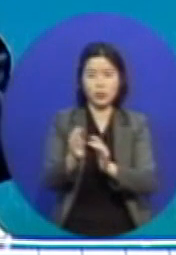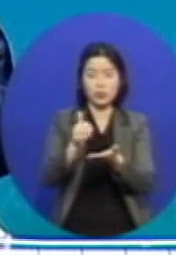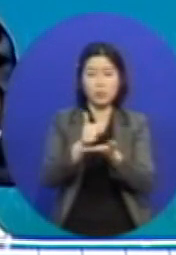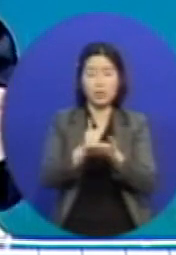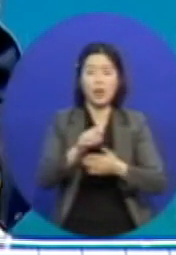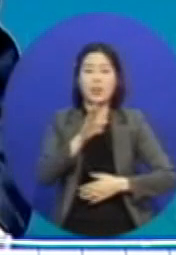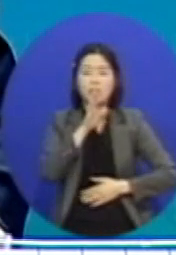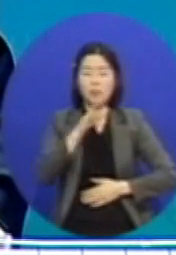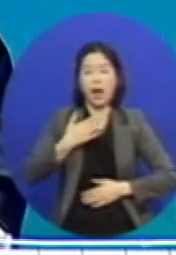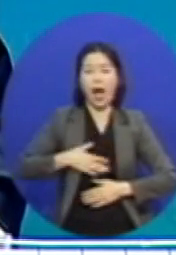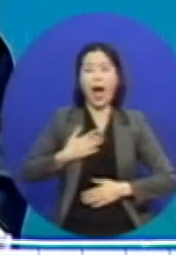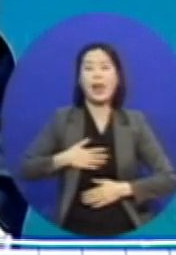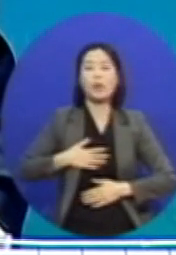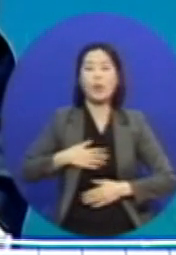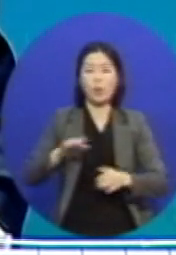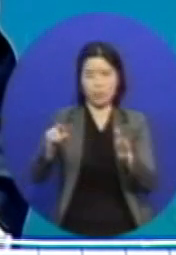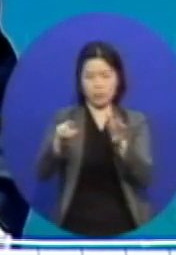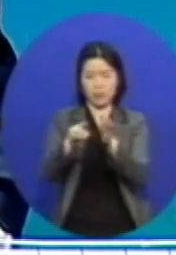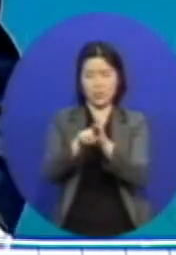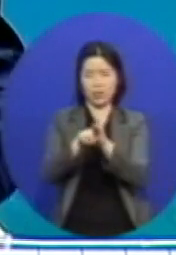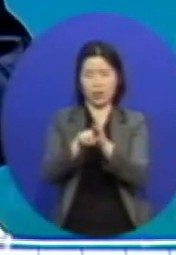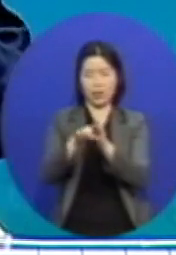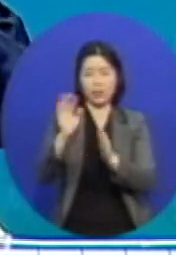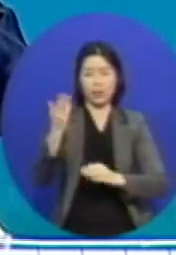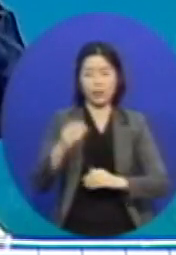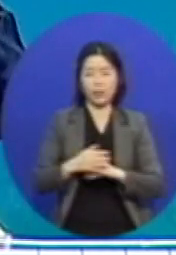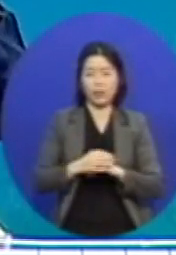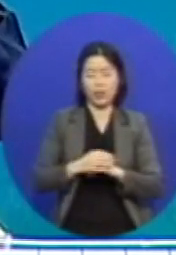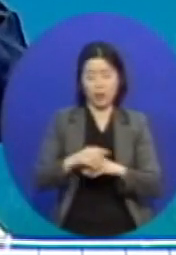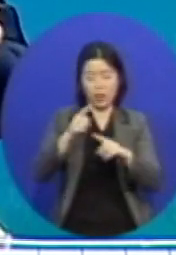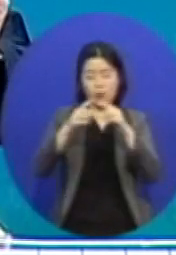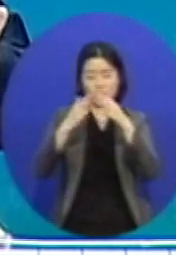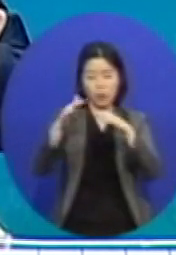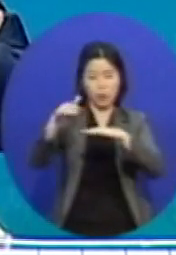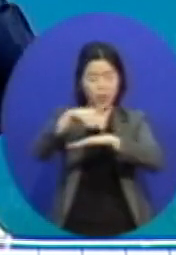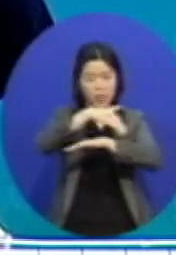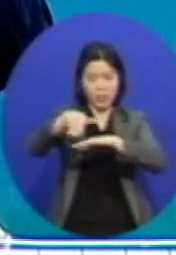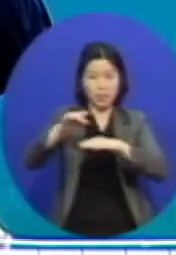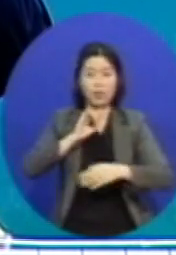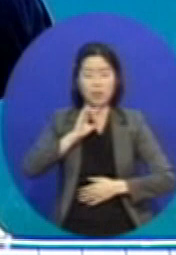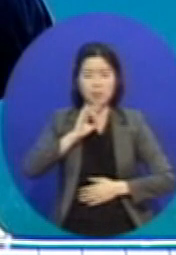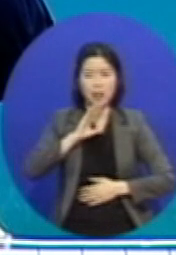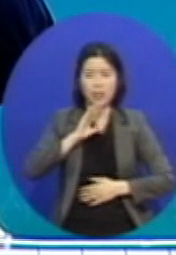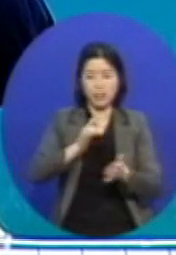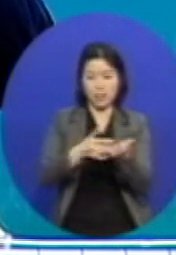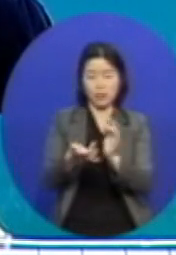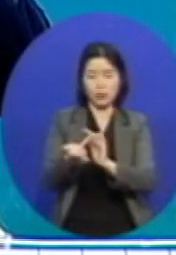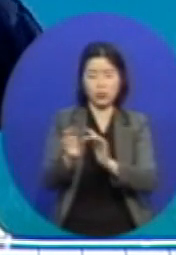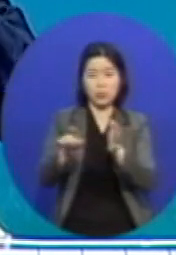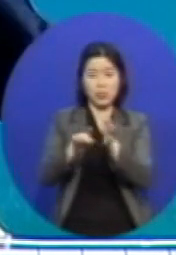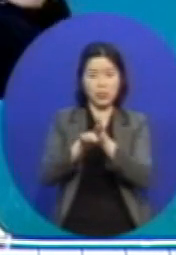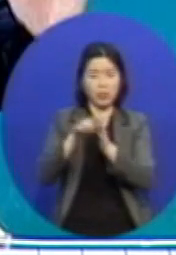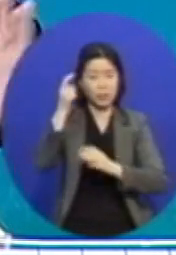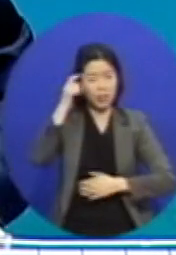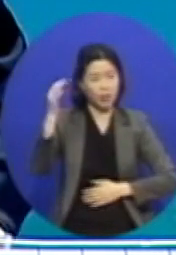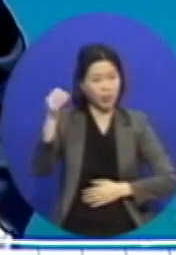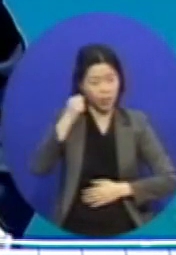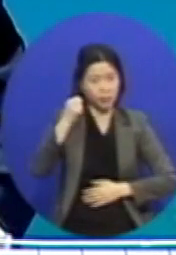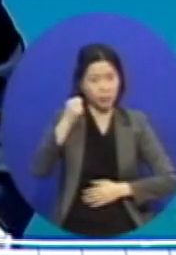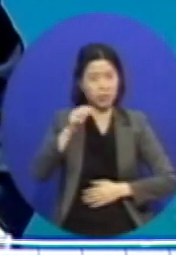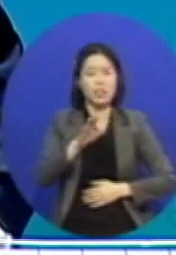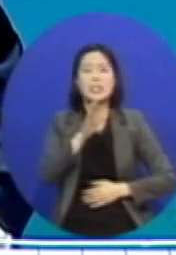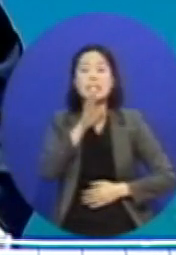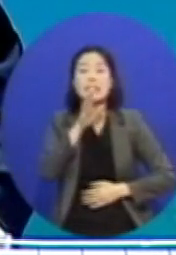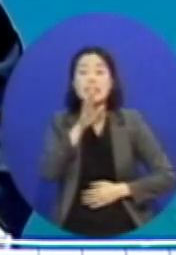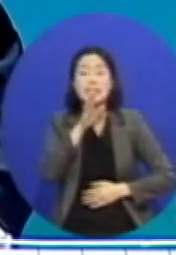알고 믿으라고 말이에요 교회 다니는 것만 예수 믿는 거라고 생각하는 것은 연 침체 예수 믿는 거